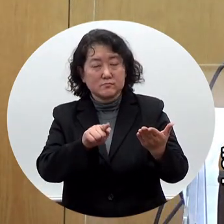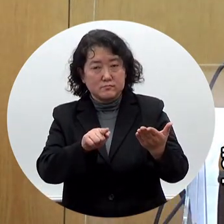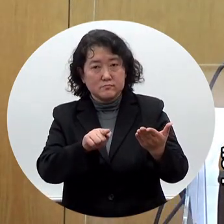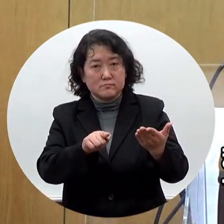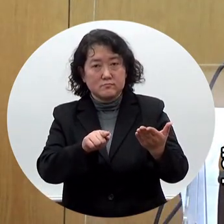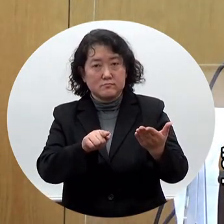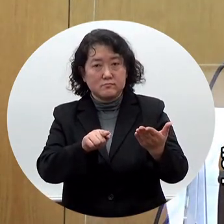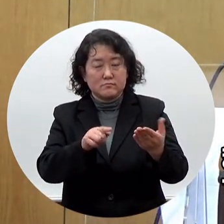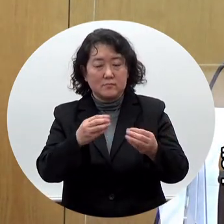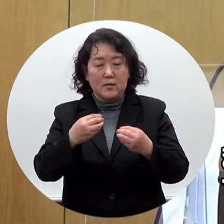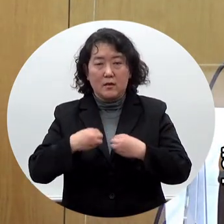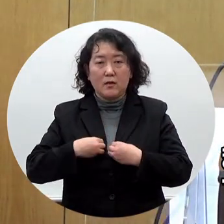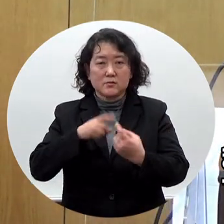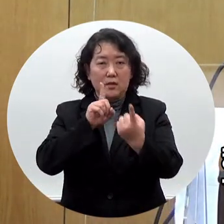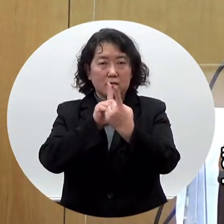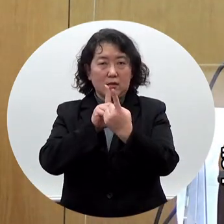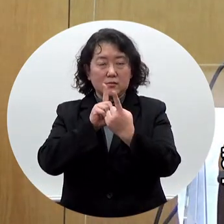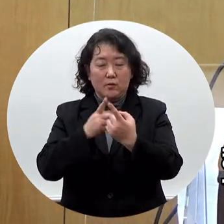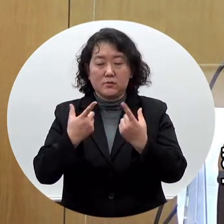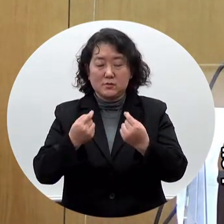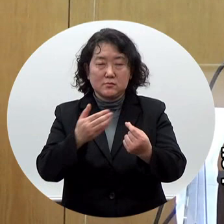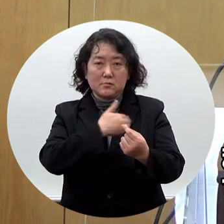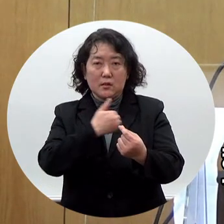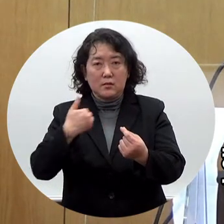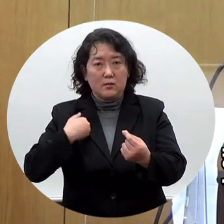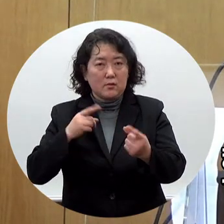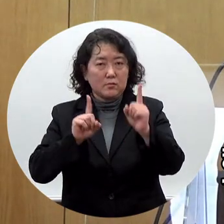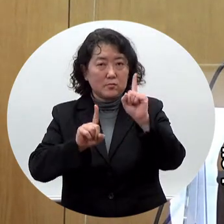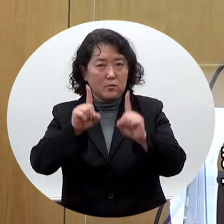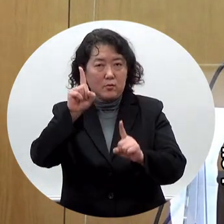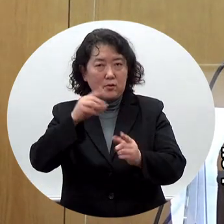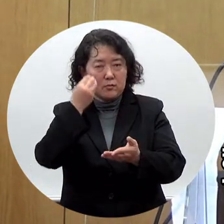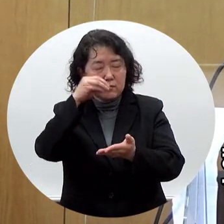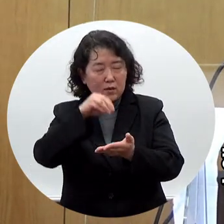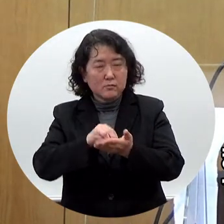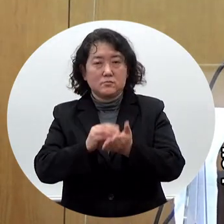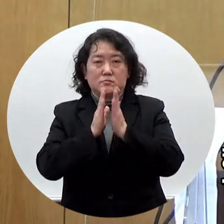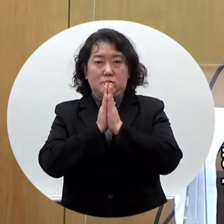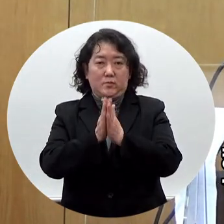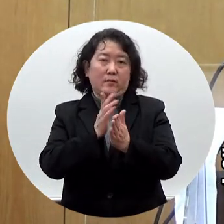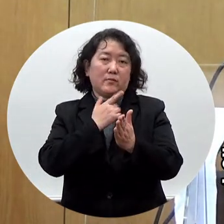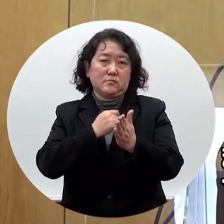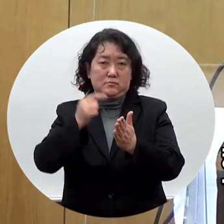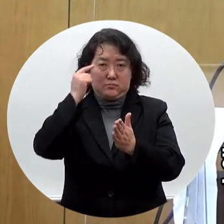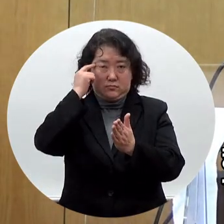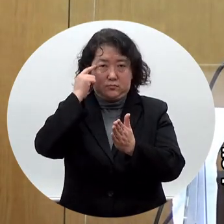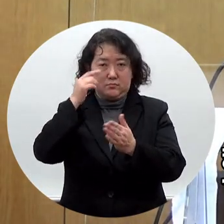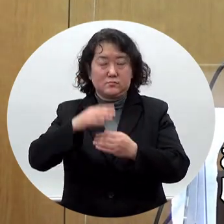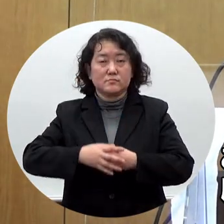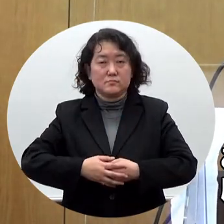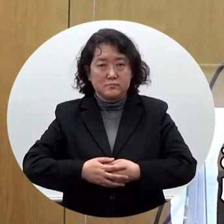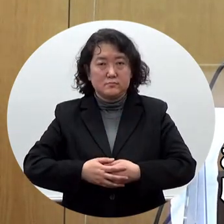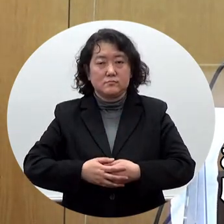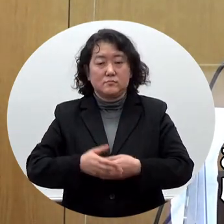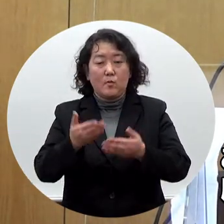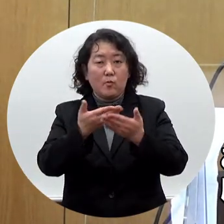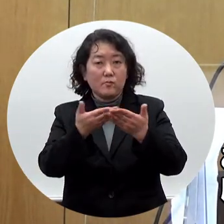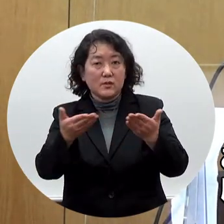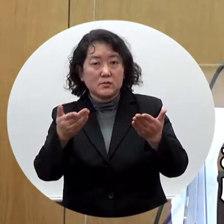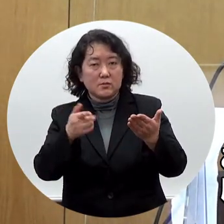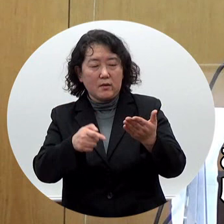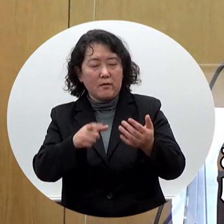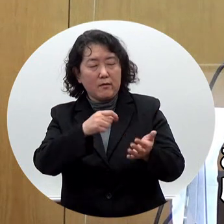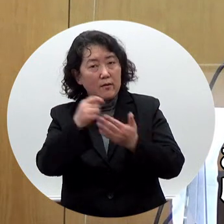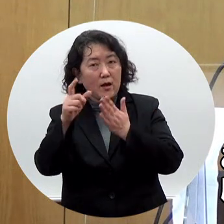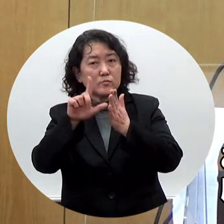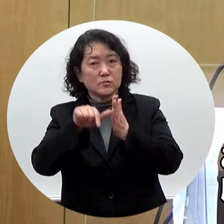ね、感染対策ができていることの確認をお願いをしたいと思います。お店をお